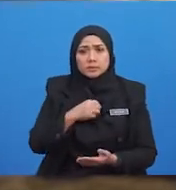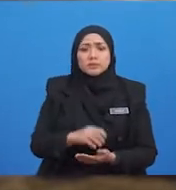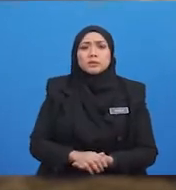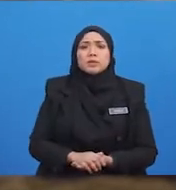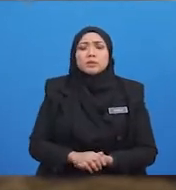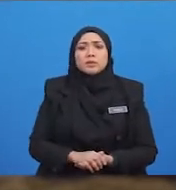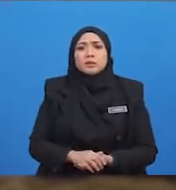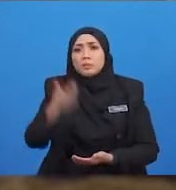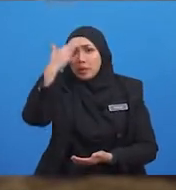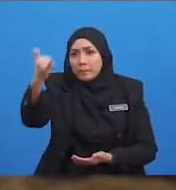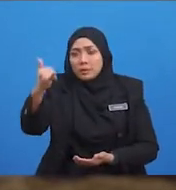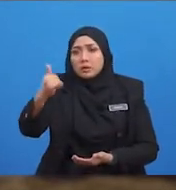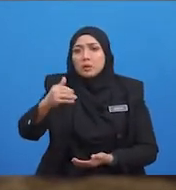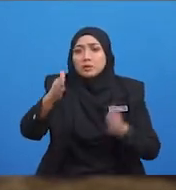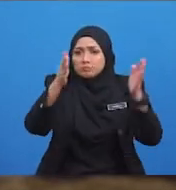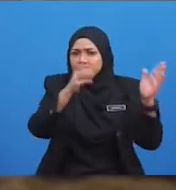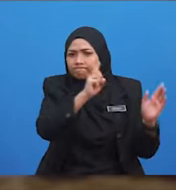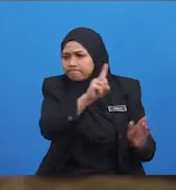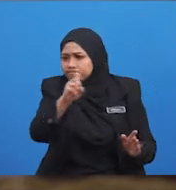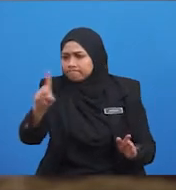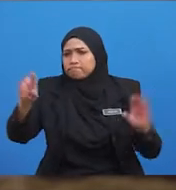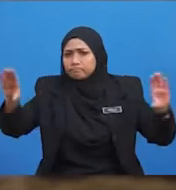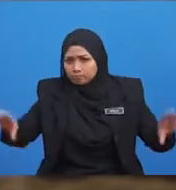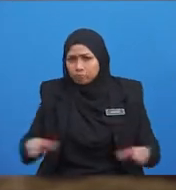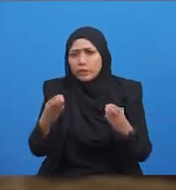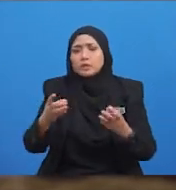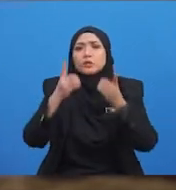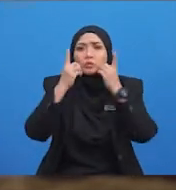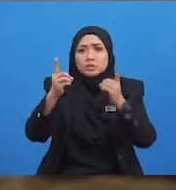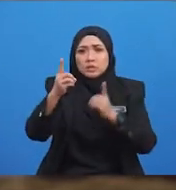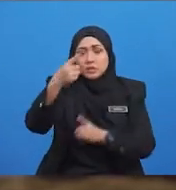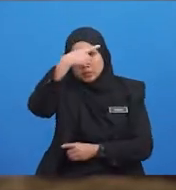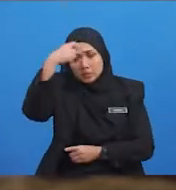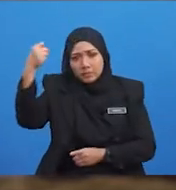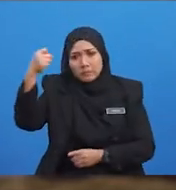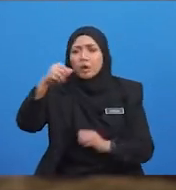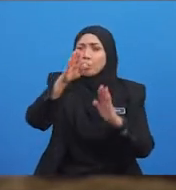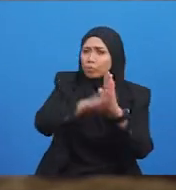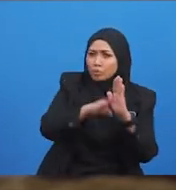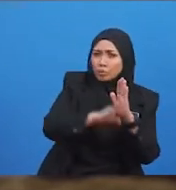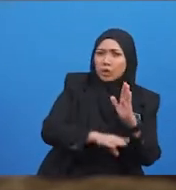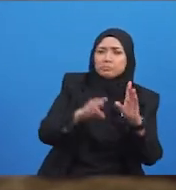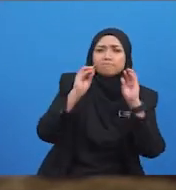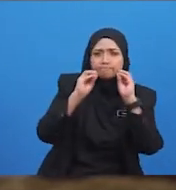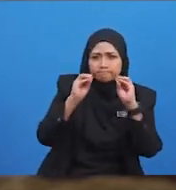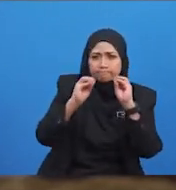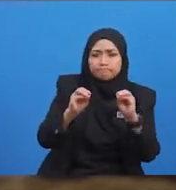itu melakukan dosa dalam kehidupannya ialah kerana kurang didikan